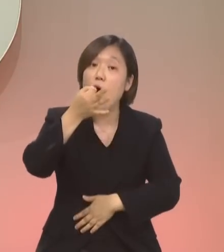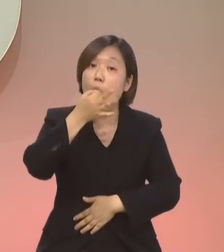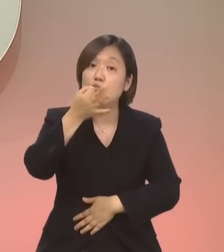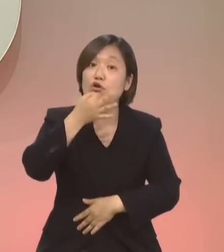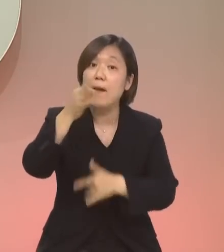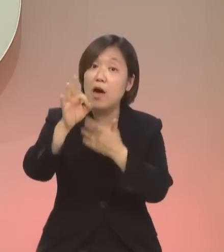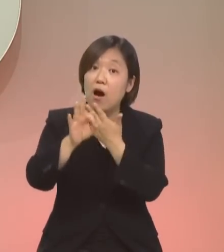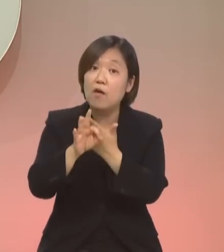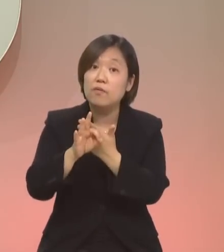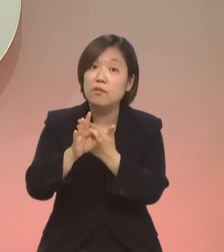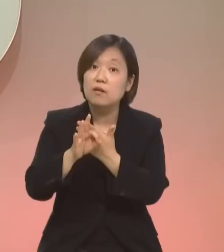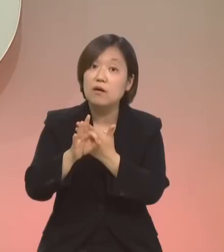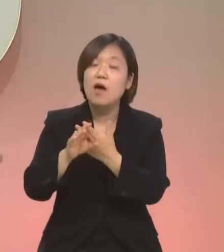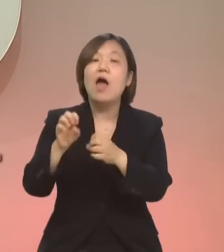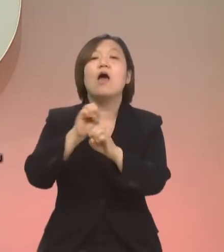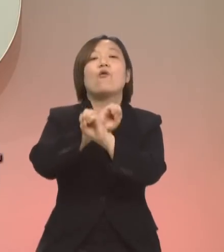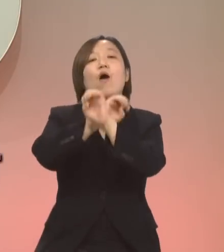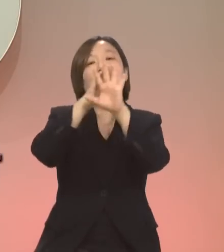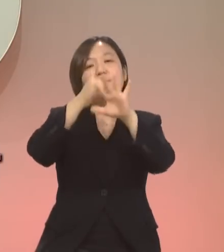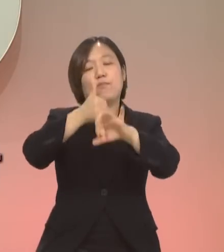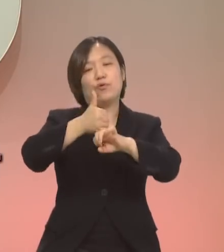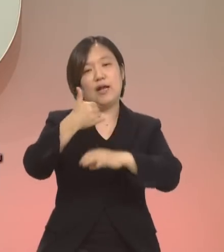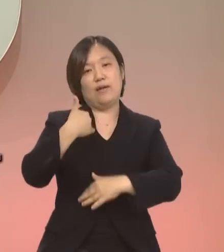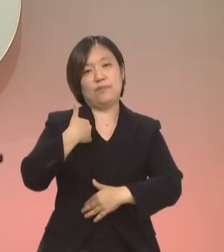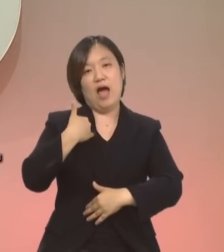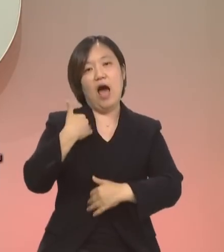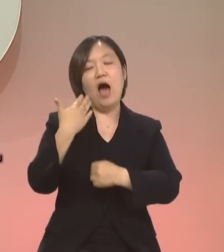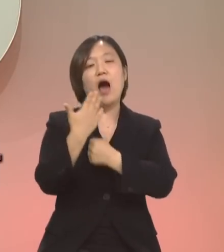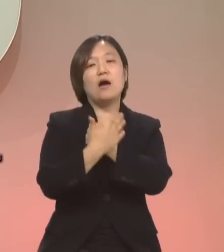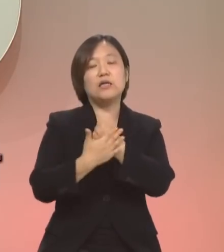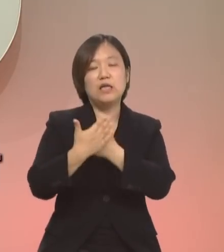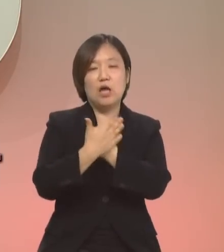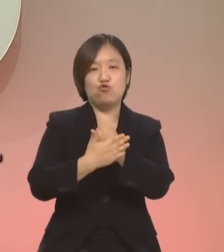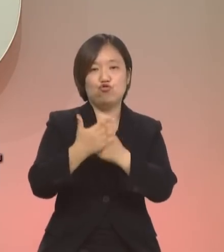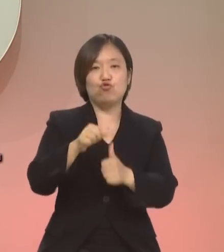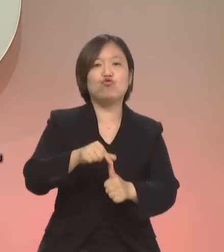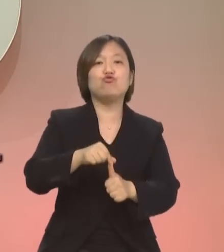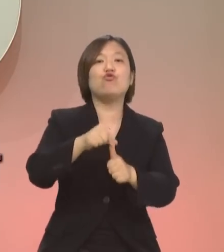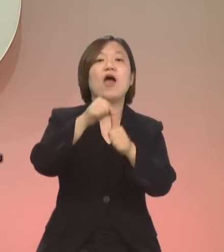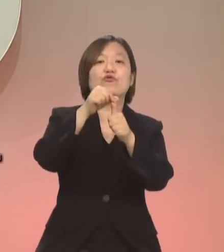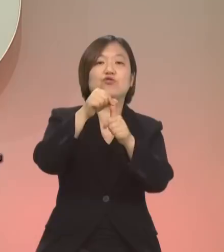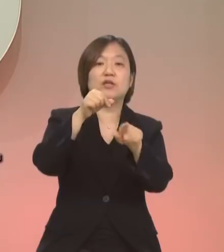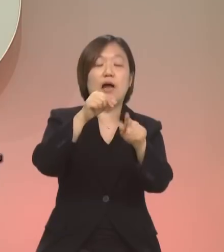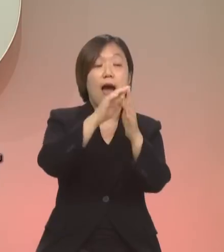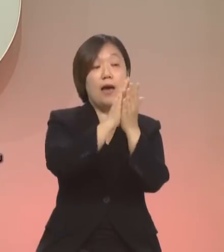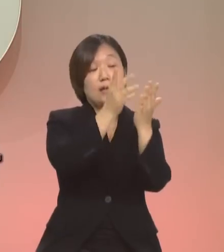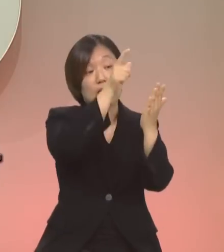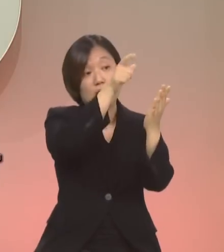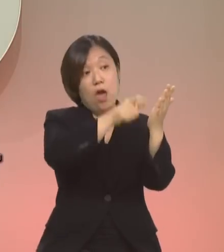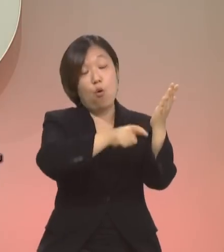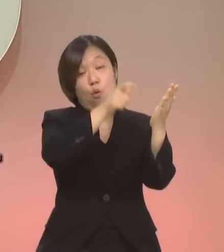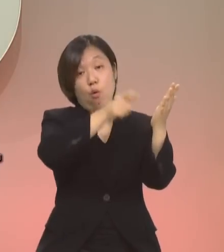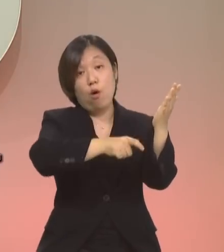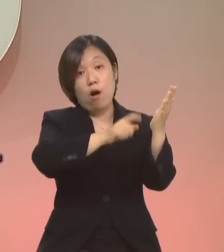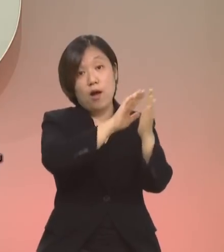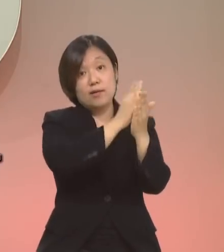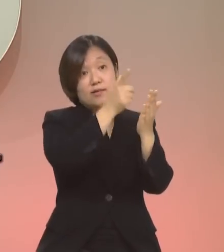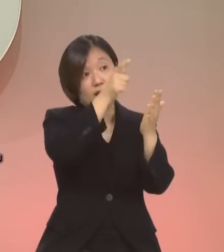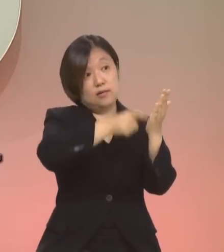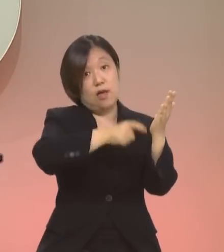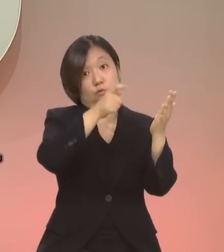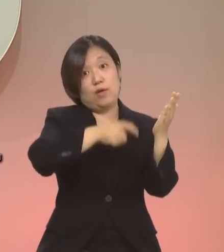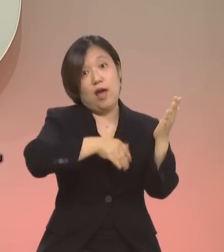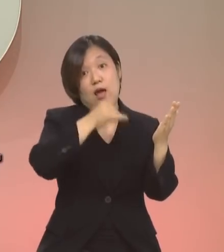관세음보살님이 그 사람을 구해 주시리라라는 그런 법화경 관세음보살 본문품에 나오는 이런